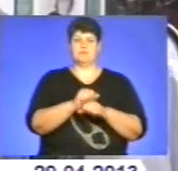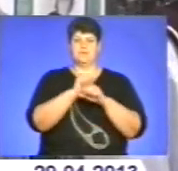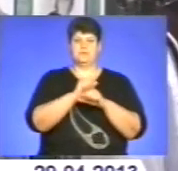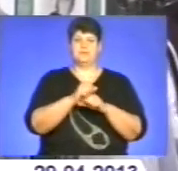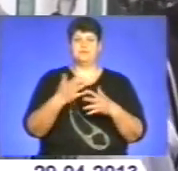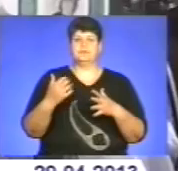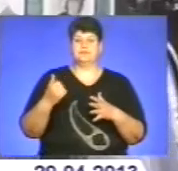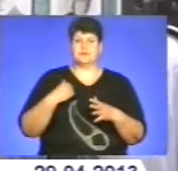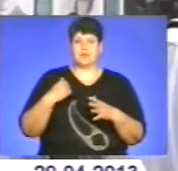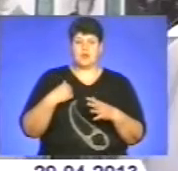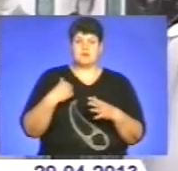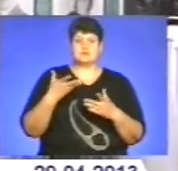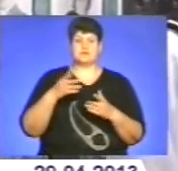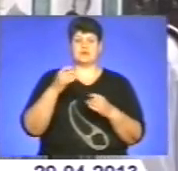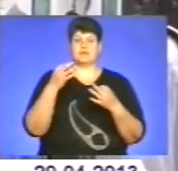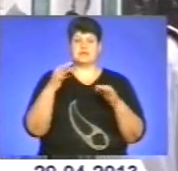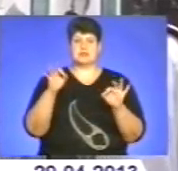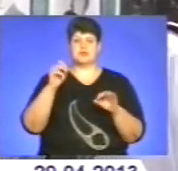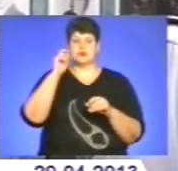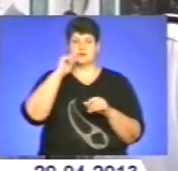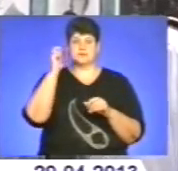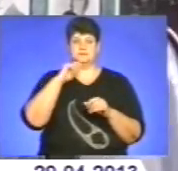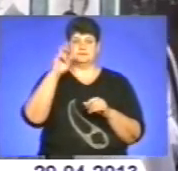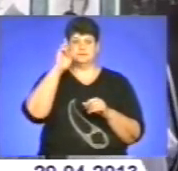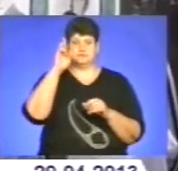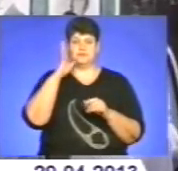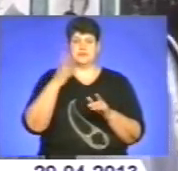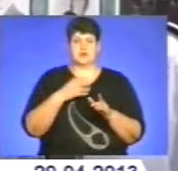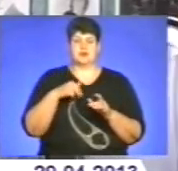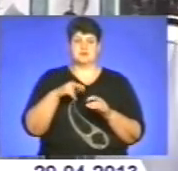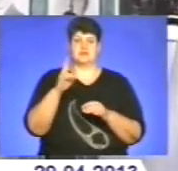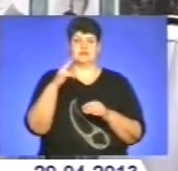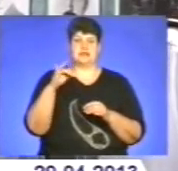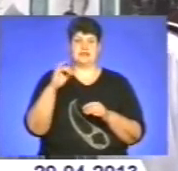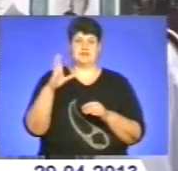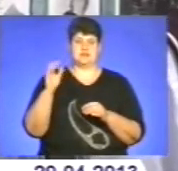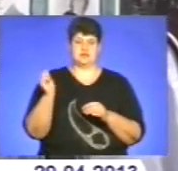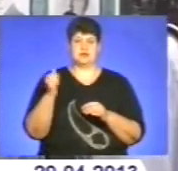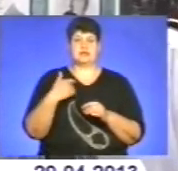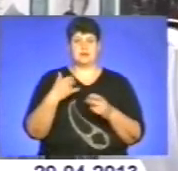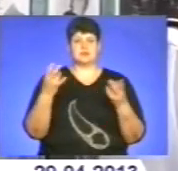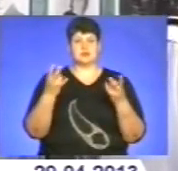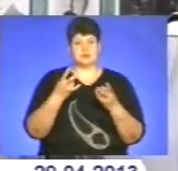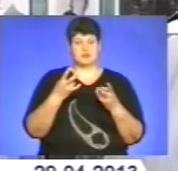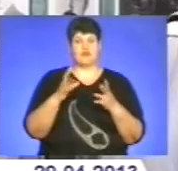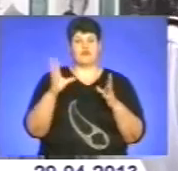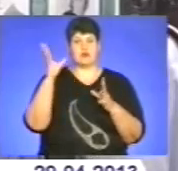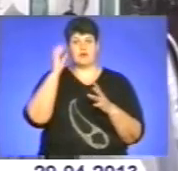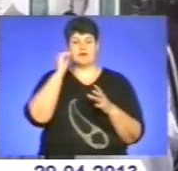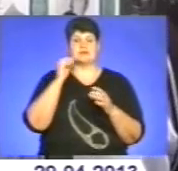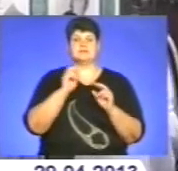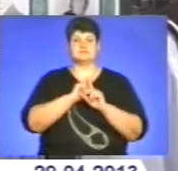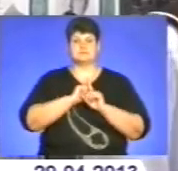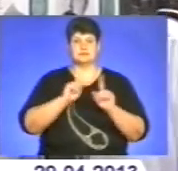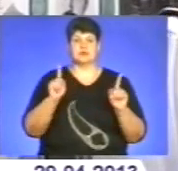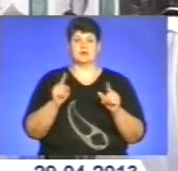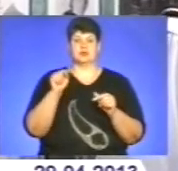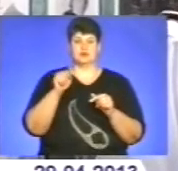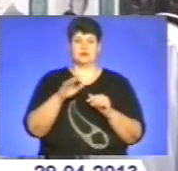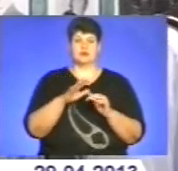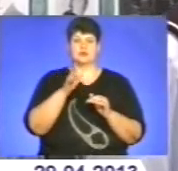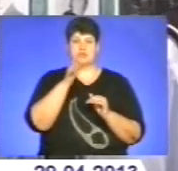за незалежну українську державу і воювала на всі фронти, а відправились в дивізію? Нам потрібно врахувати специфіку того часу і, власне, специфіку